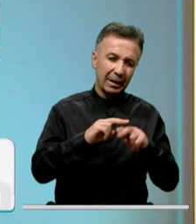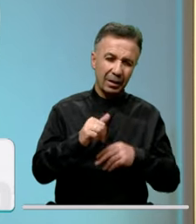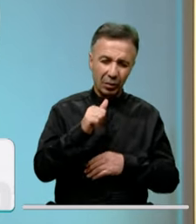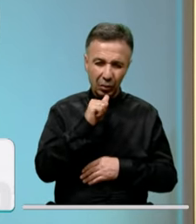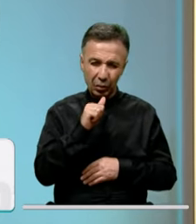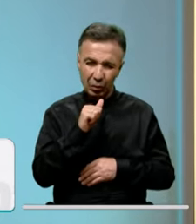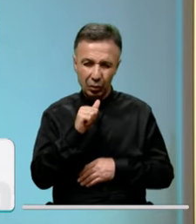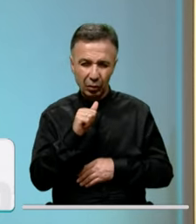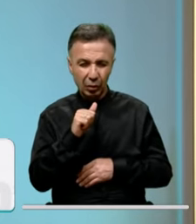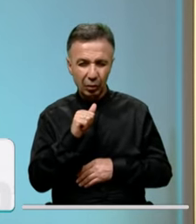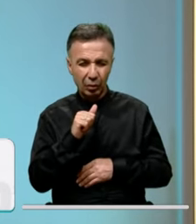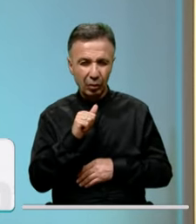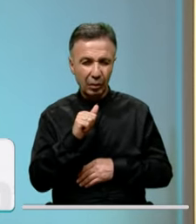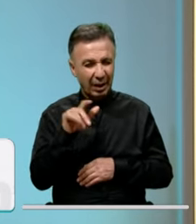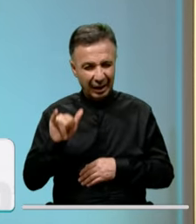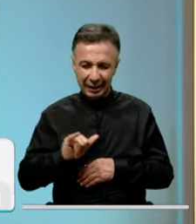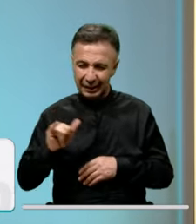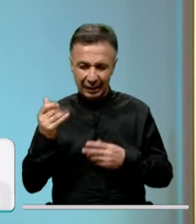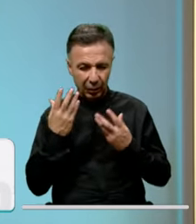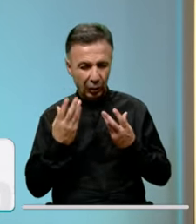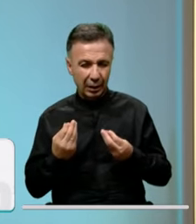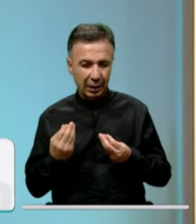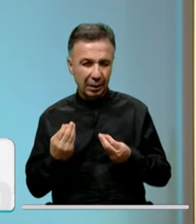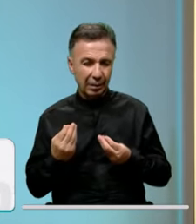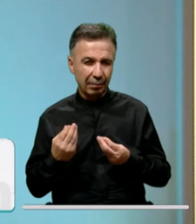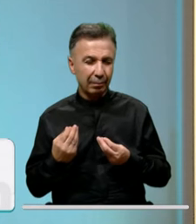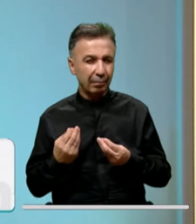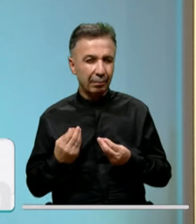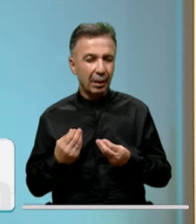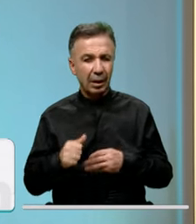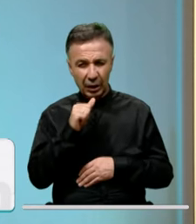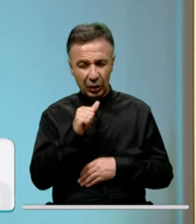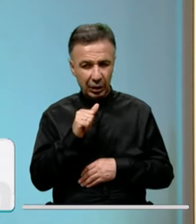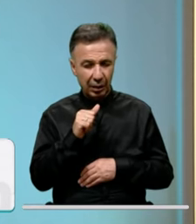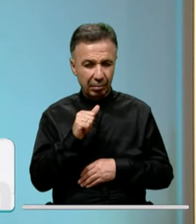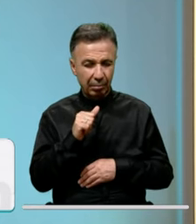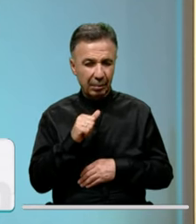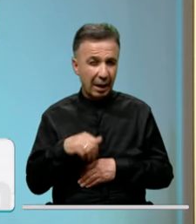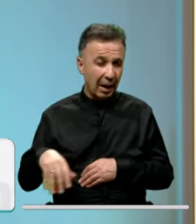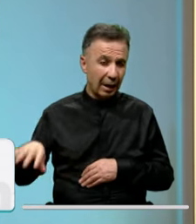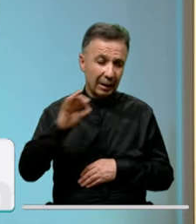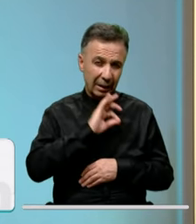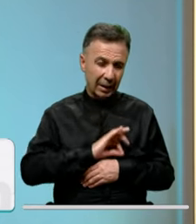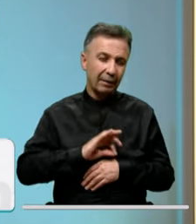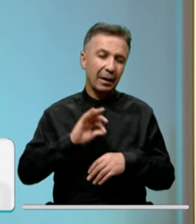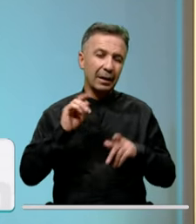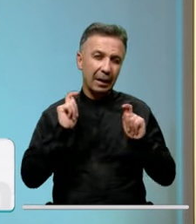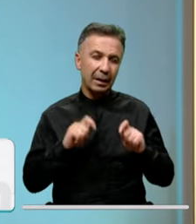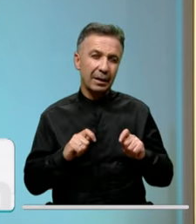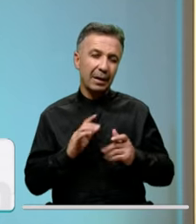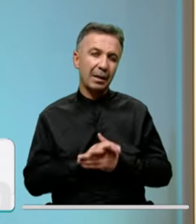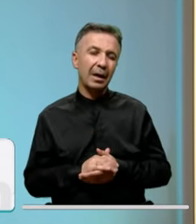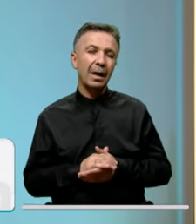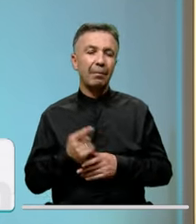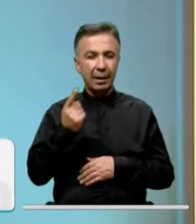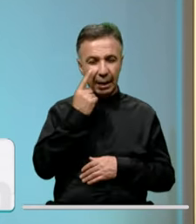da elektrikte. Biz bunu usulsüz kullandık. Herkesin istifade edeceği tarzda bir